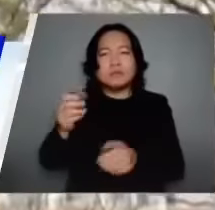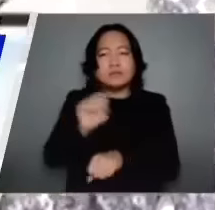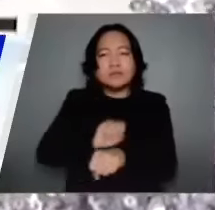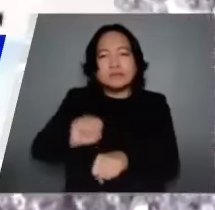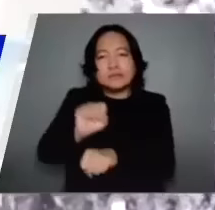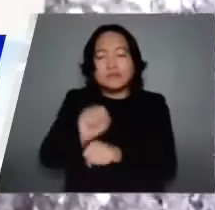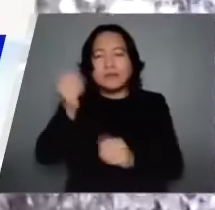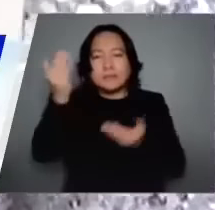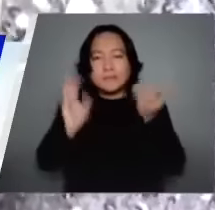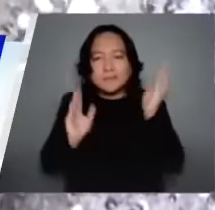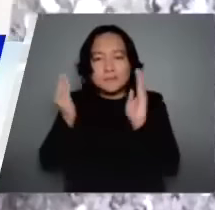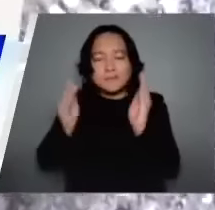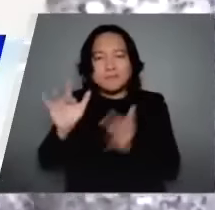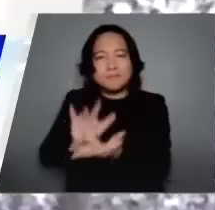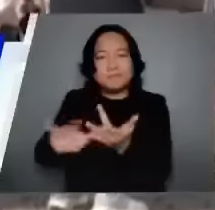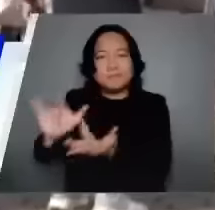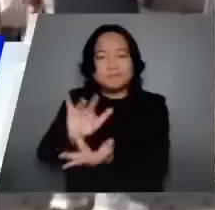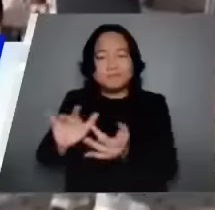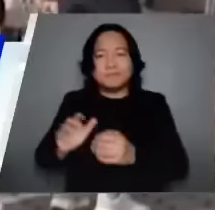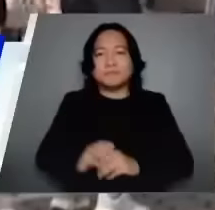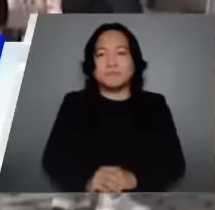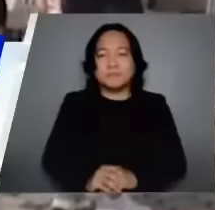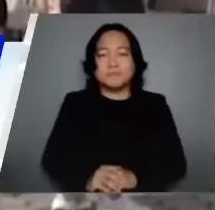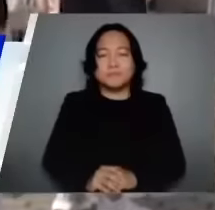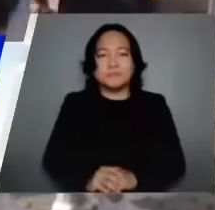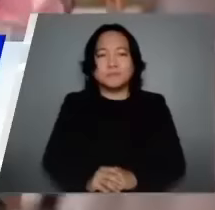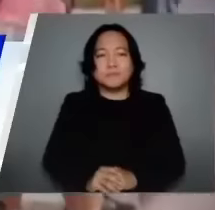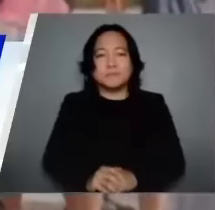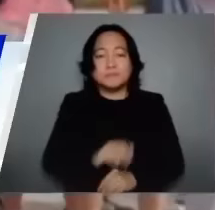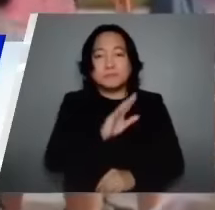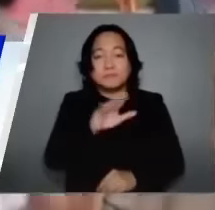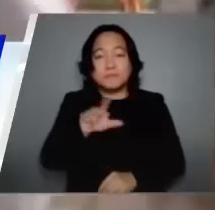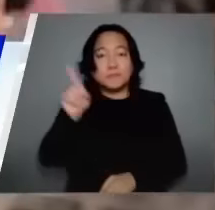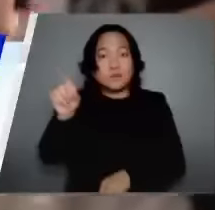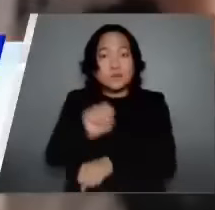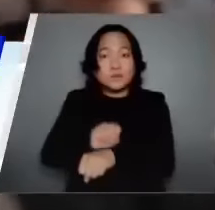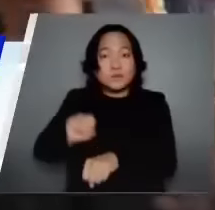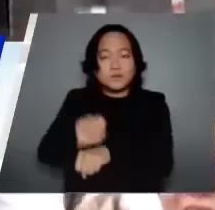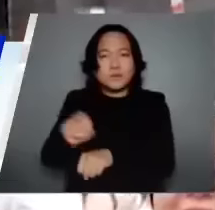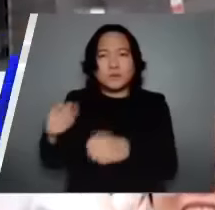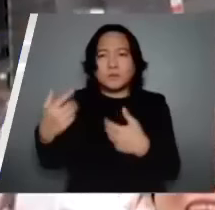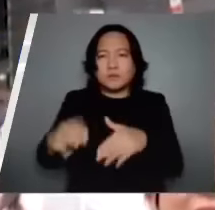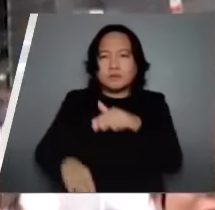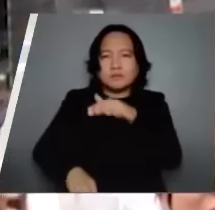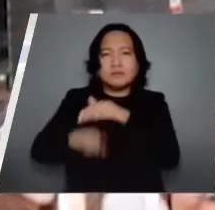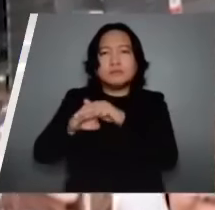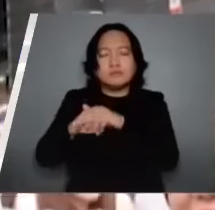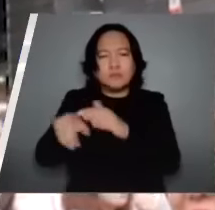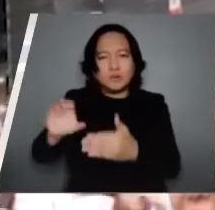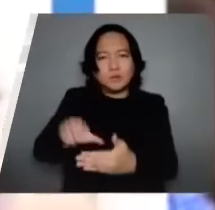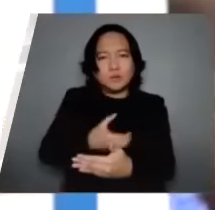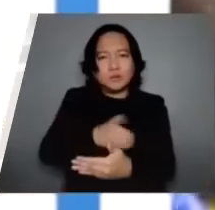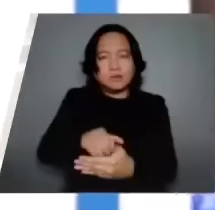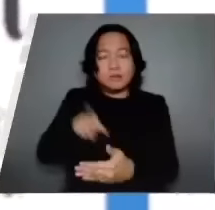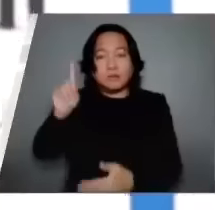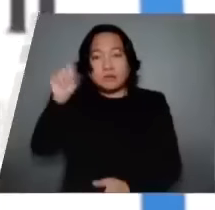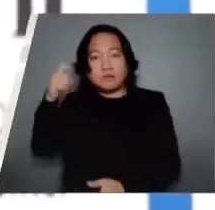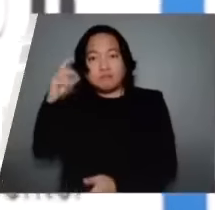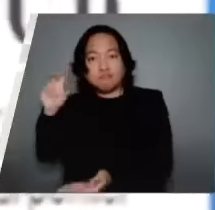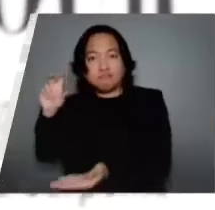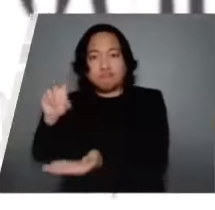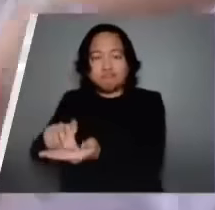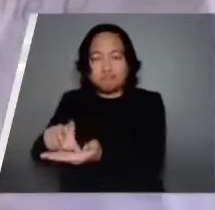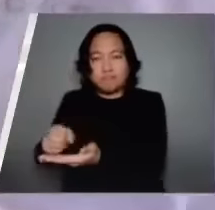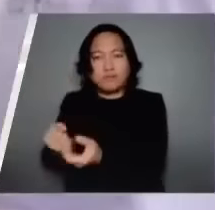Nag-iisang Southeast Asian stop sa Eras Tour ang concert sa Singapore na binigyan pa ng grant ng Singaporean government. Hindi nila sinabi